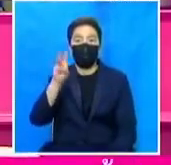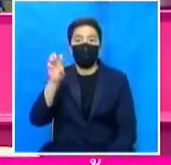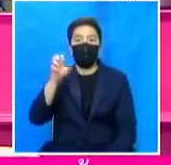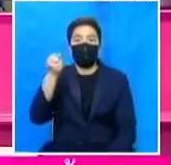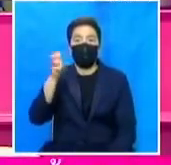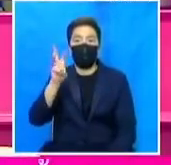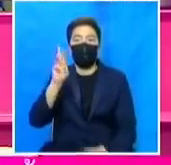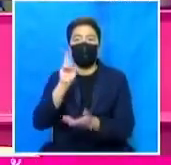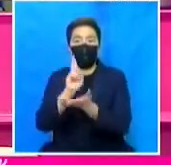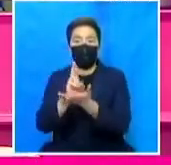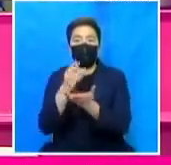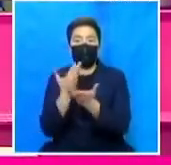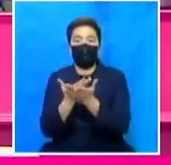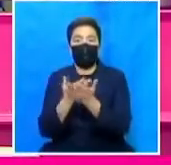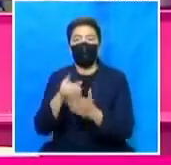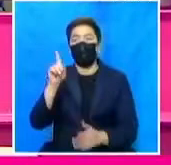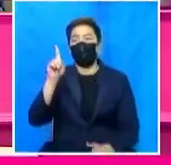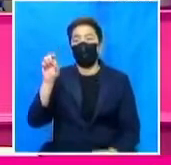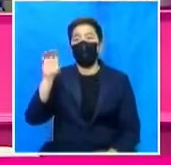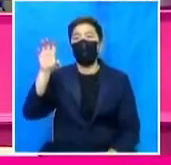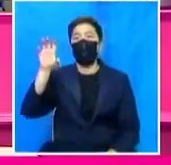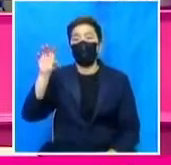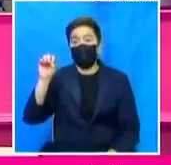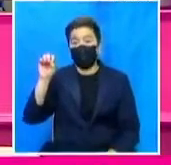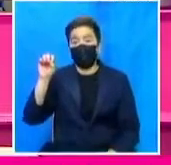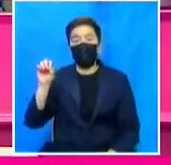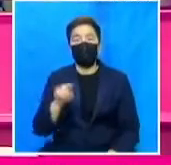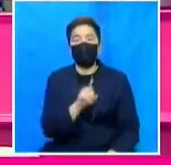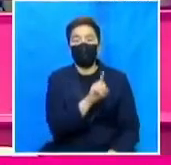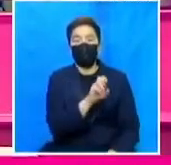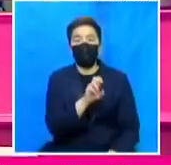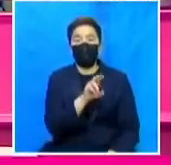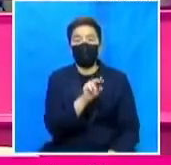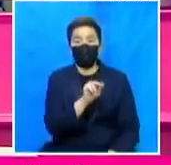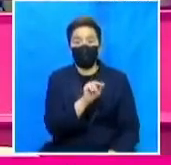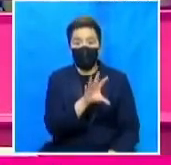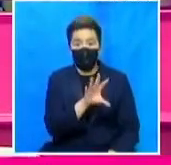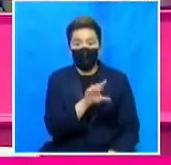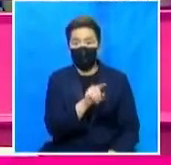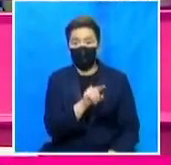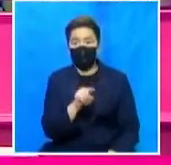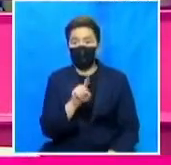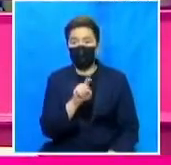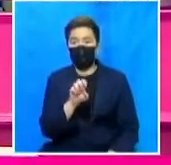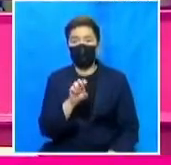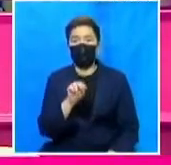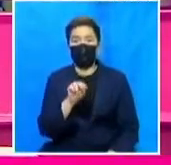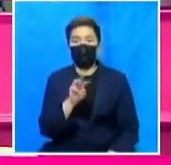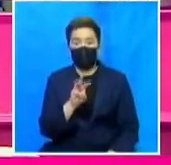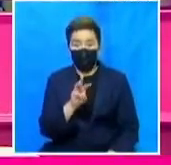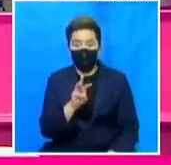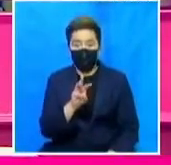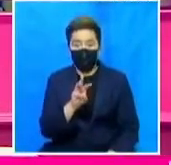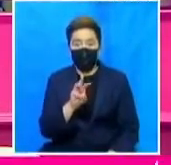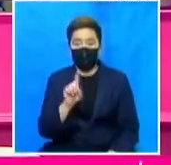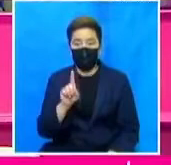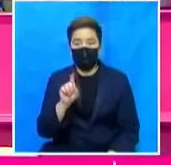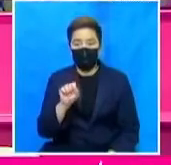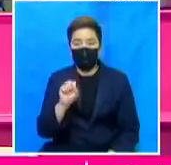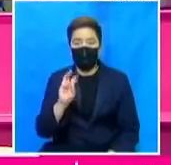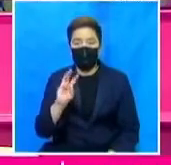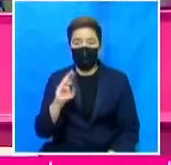1,28,616 อันดับอันดับละ150บาทงวดที่135ถึงงวดที่136จำนวน